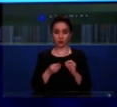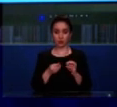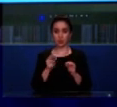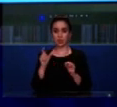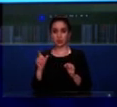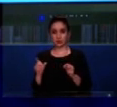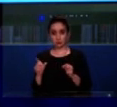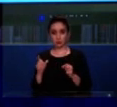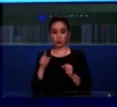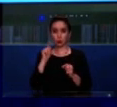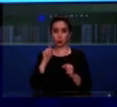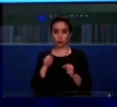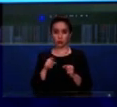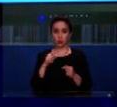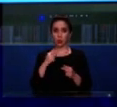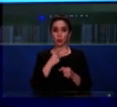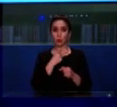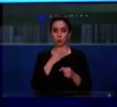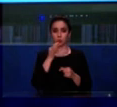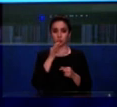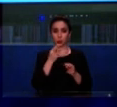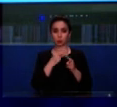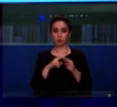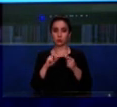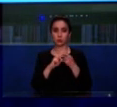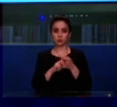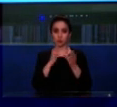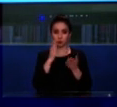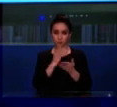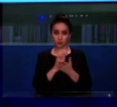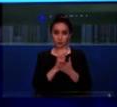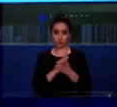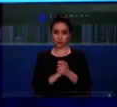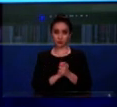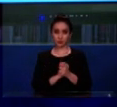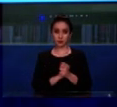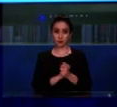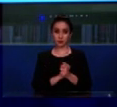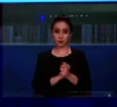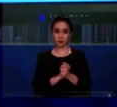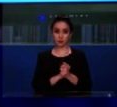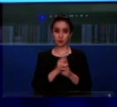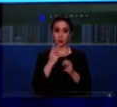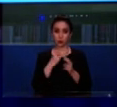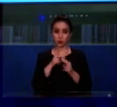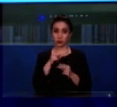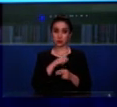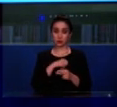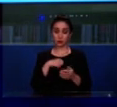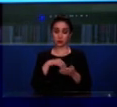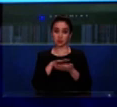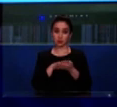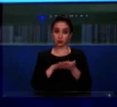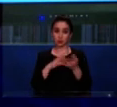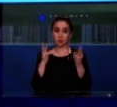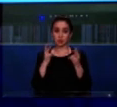qismi esa bu nutq uslublariga tegishli ekanligi. Venn diagrammasini siz o'zingiz davom